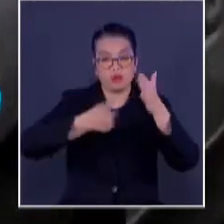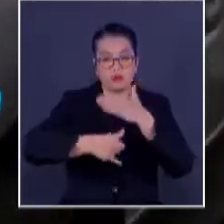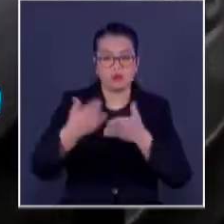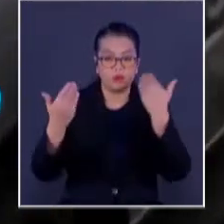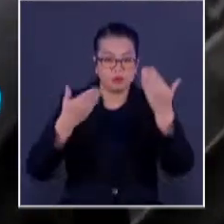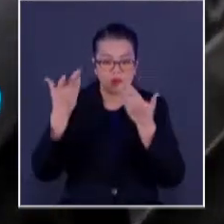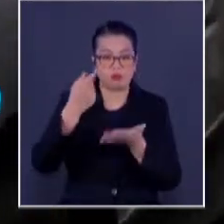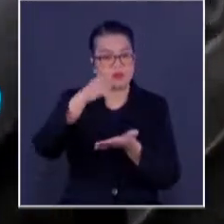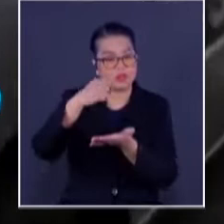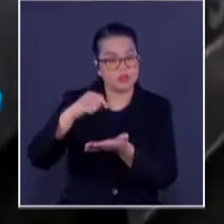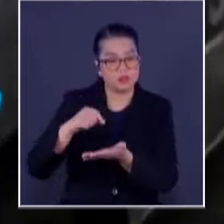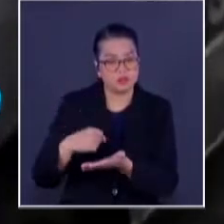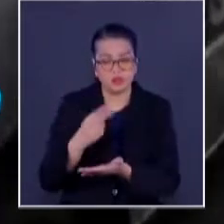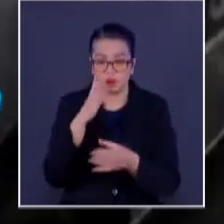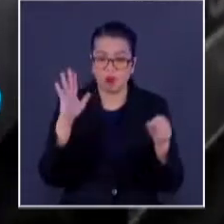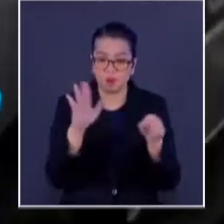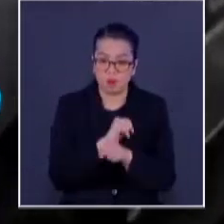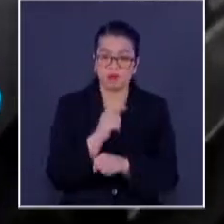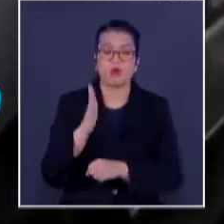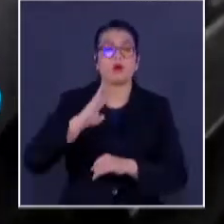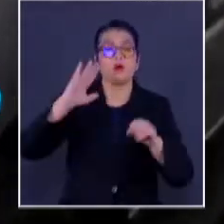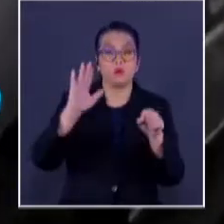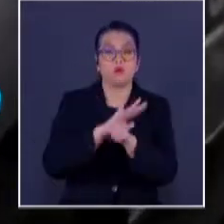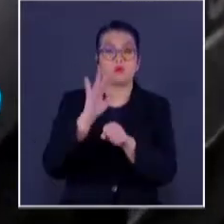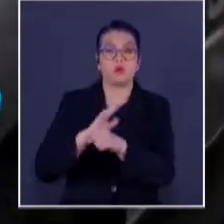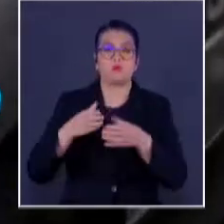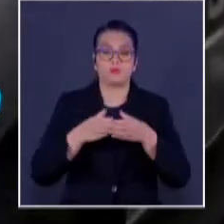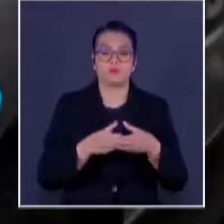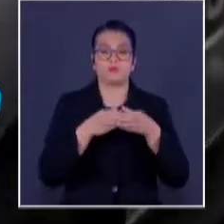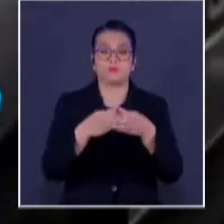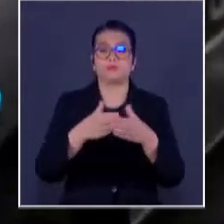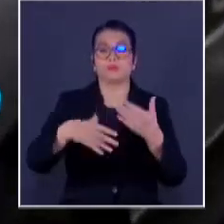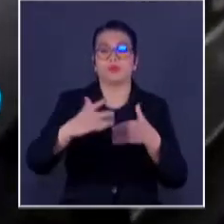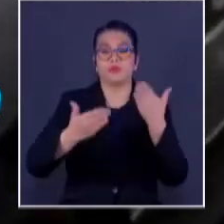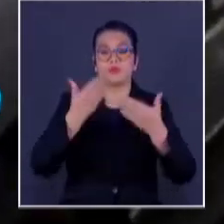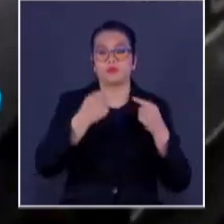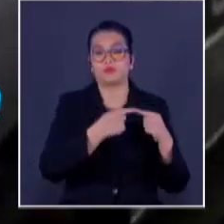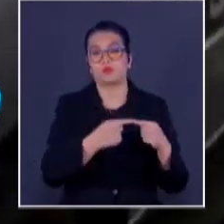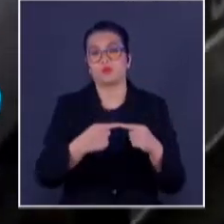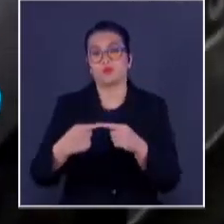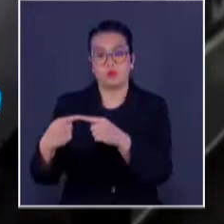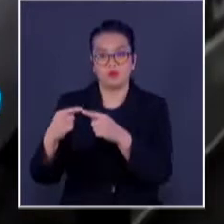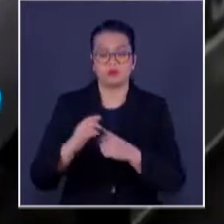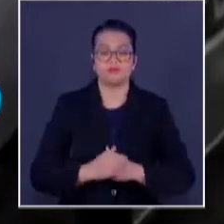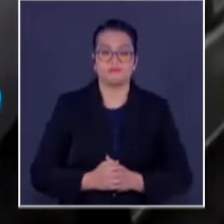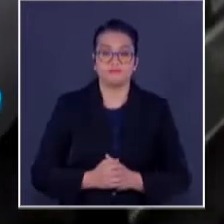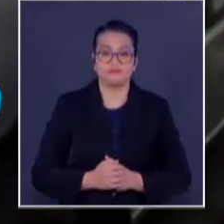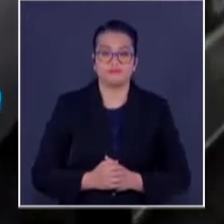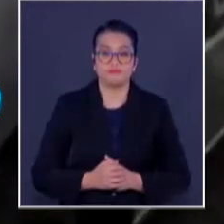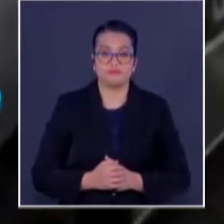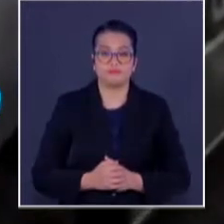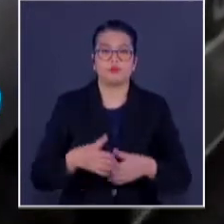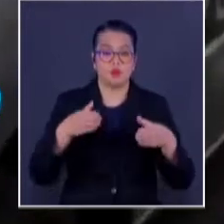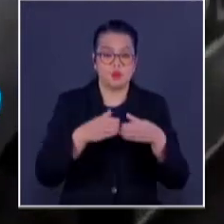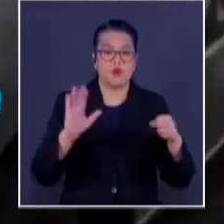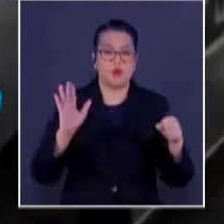ไหมเช็คกันสิเด็กก็บอกครบครบสัญญาณนกหวีดขึ้นแล้วก็เด็กก็จะรายงานเด็กก็จะบอกว่าคร